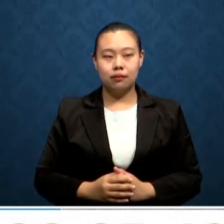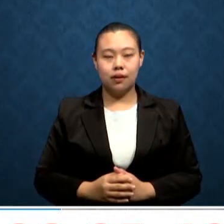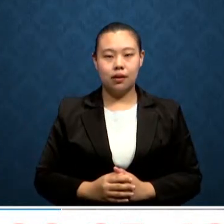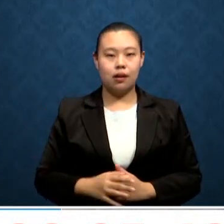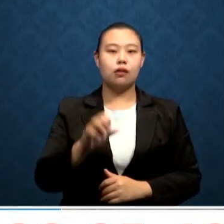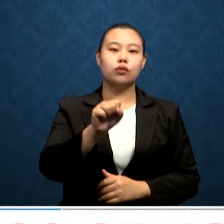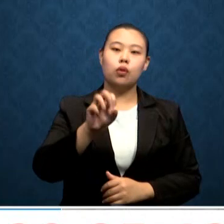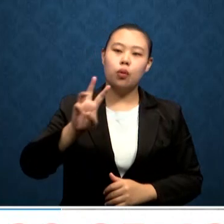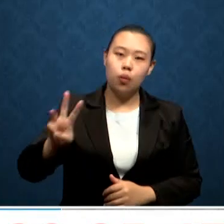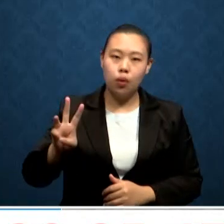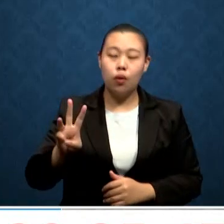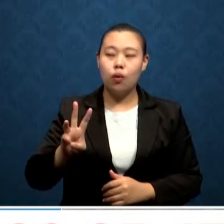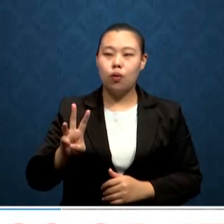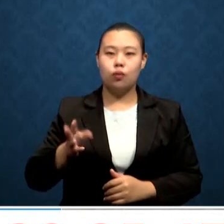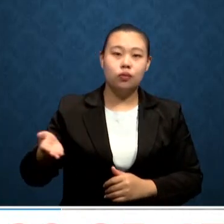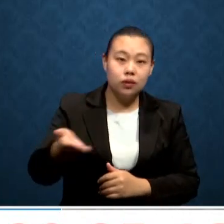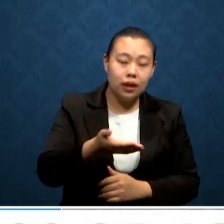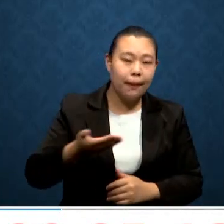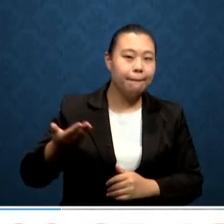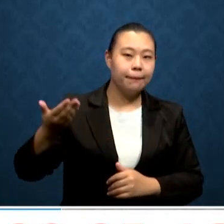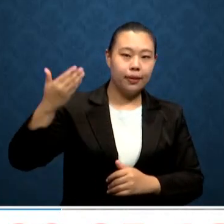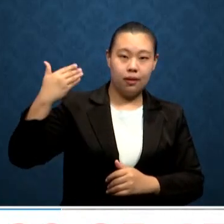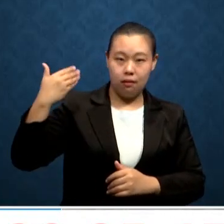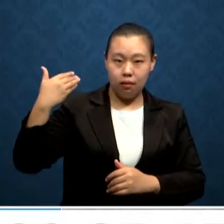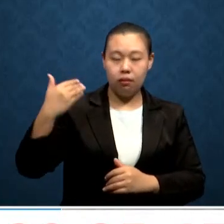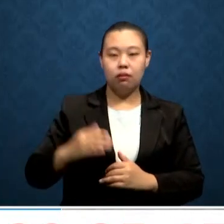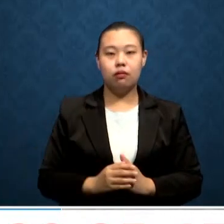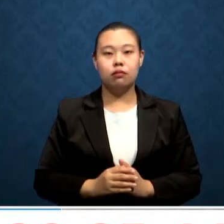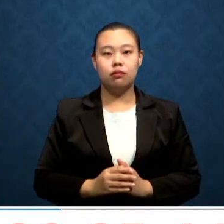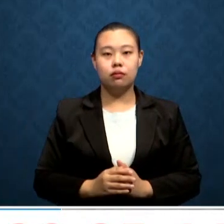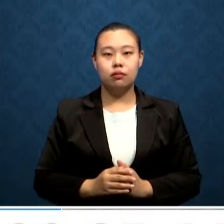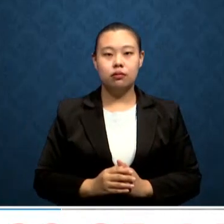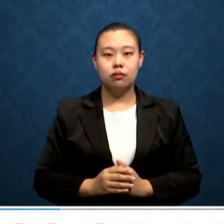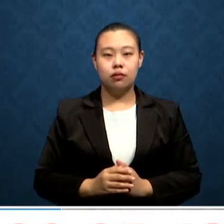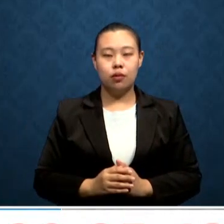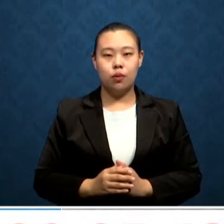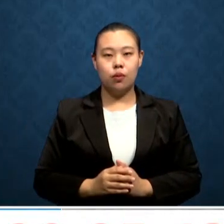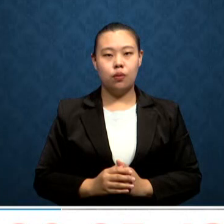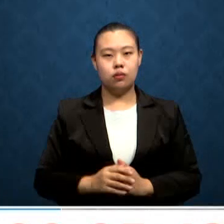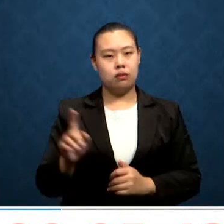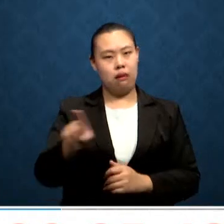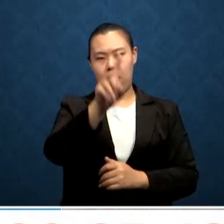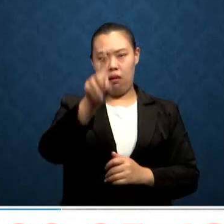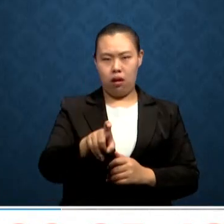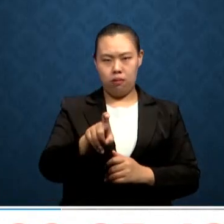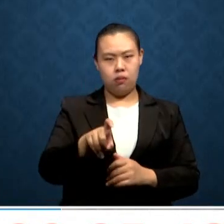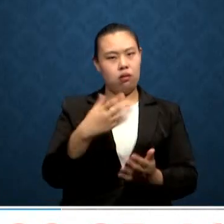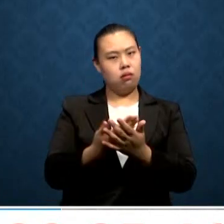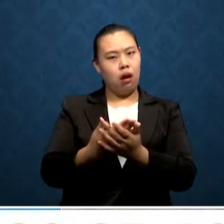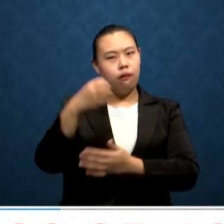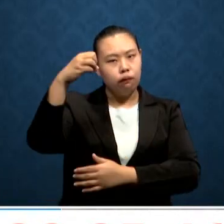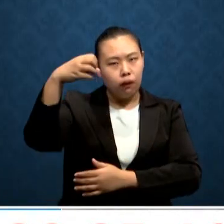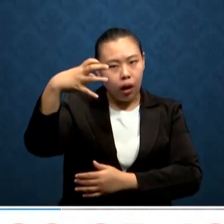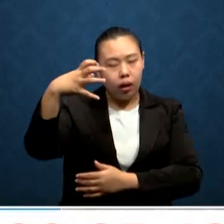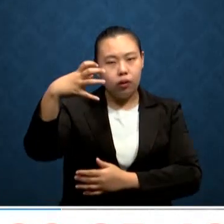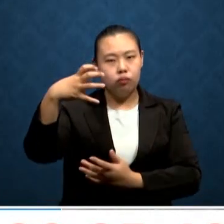ชิกเมื่อตะกู้นี้เองที่ผ่านมาได้พูดเรื่องค่าไฟหลายๆประเด็